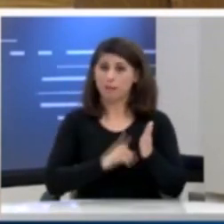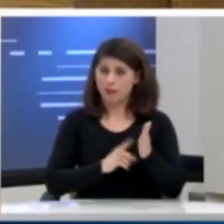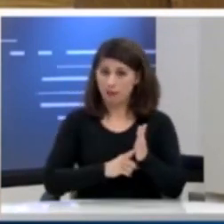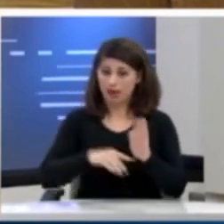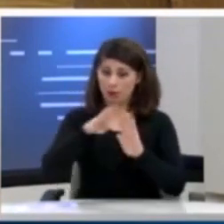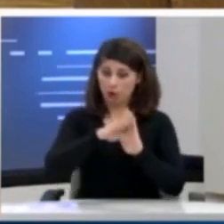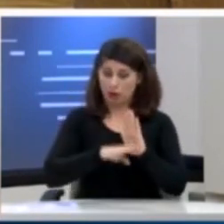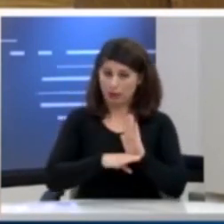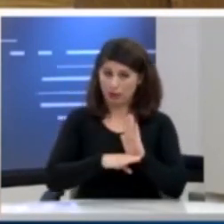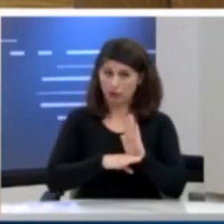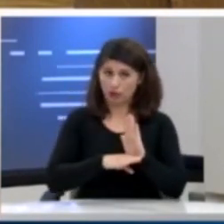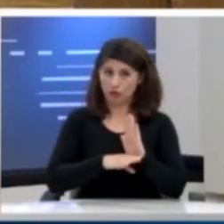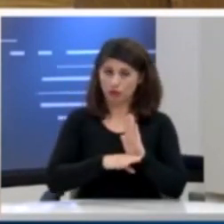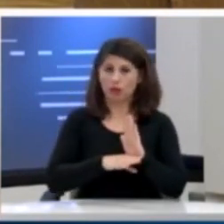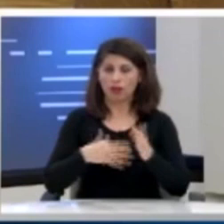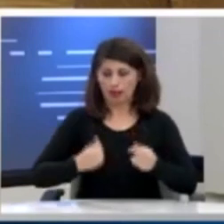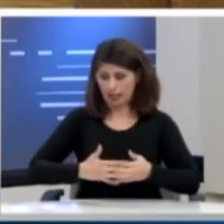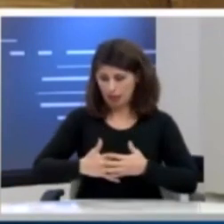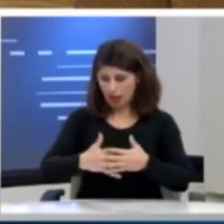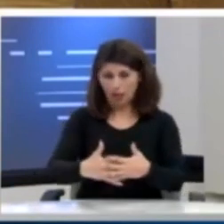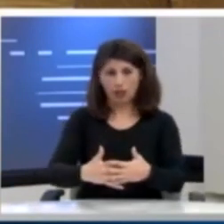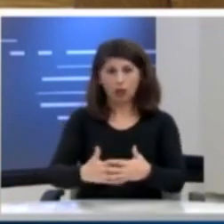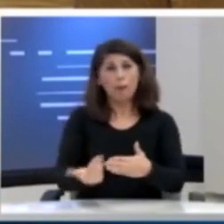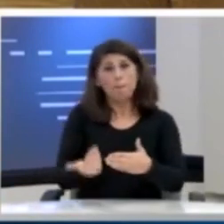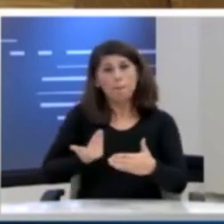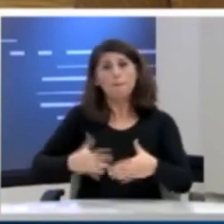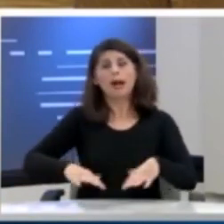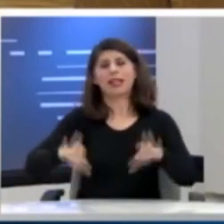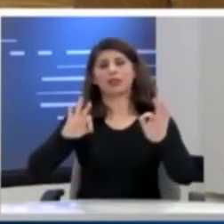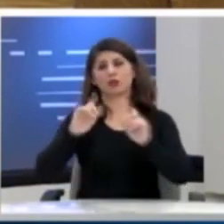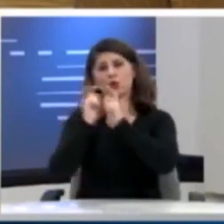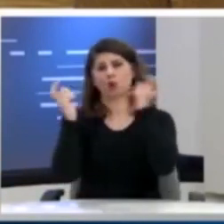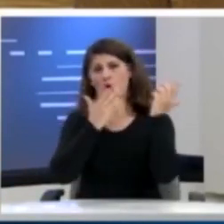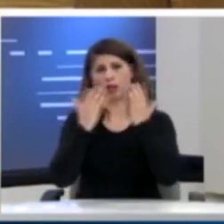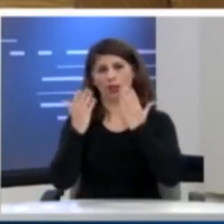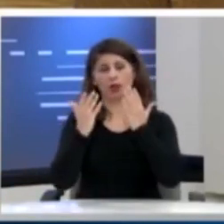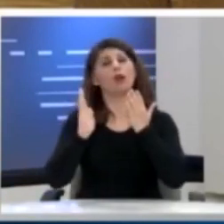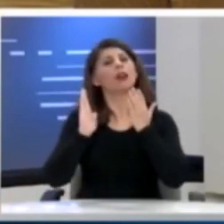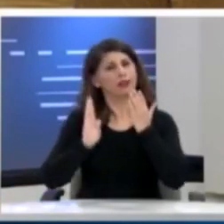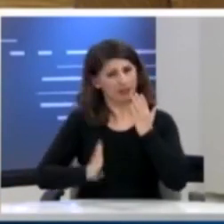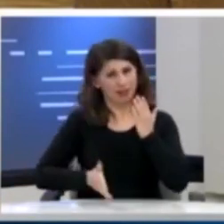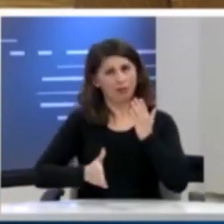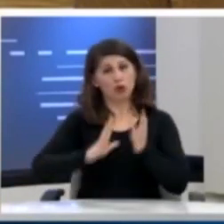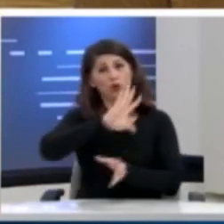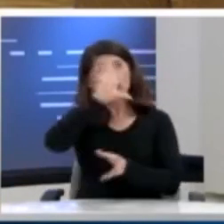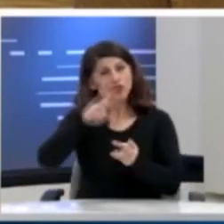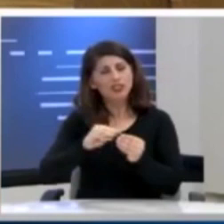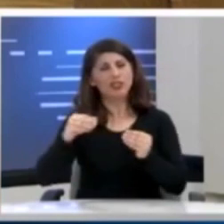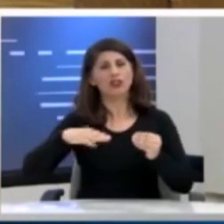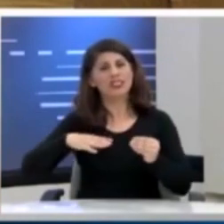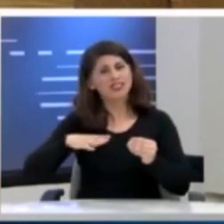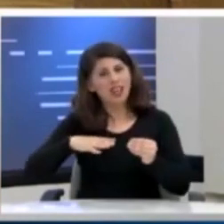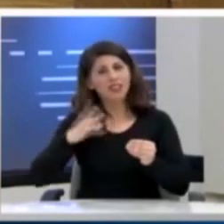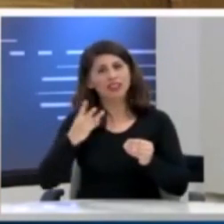να προγραμματίσουν να μείνουν έγκυες πριν ξεκινήσει το σχολείο για να πάρουν το σύνολο της